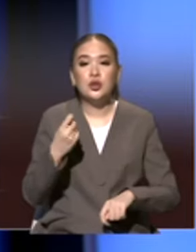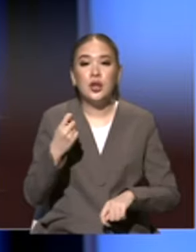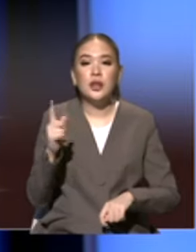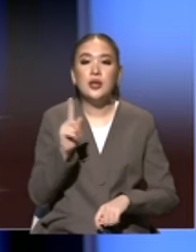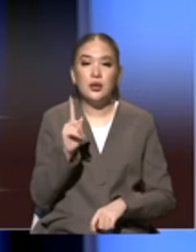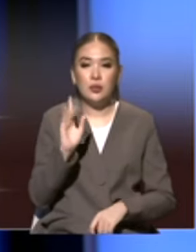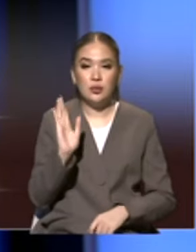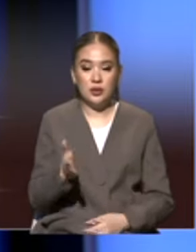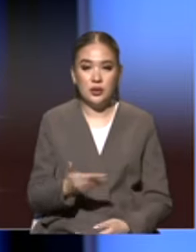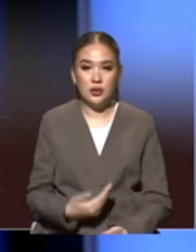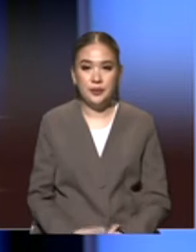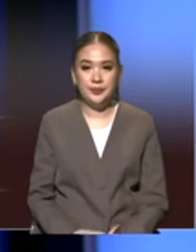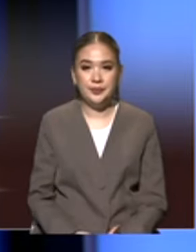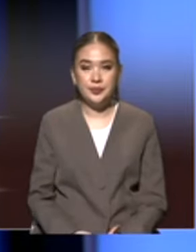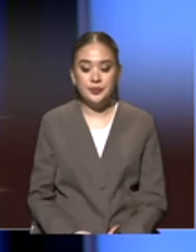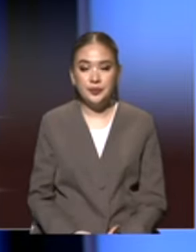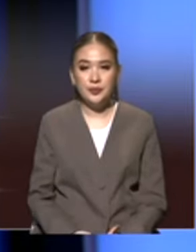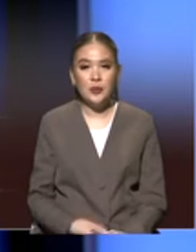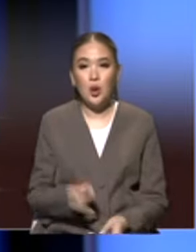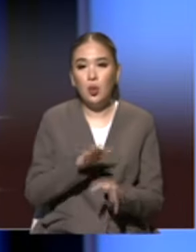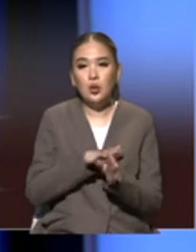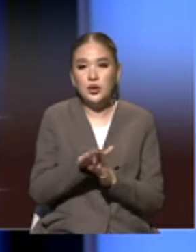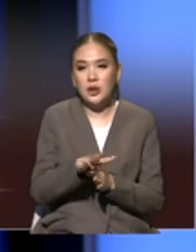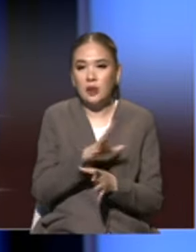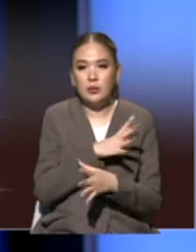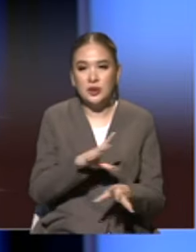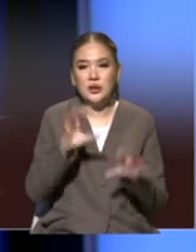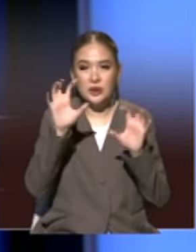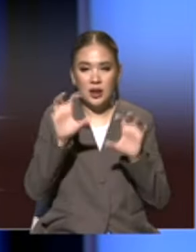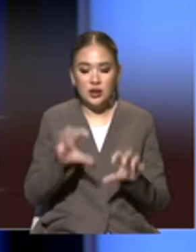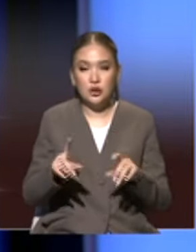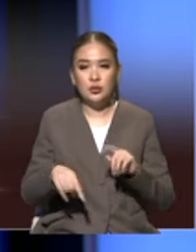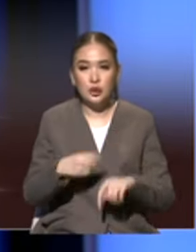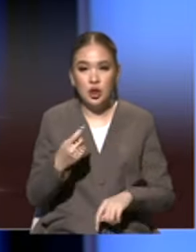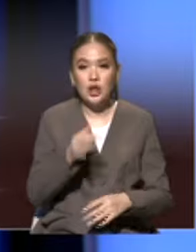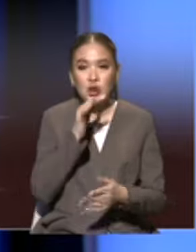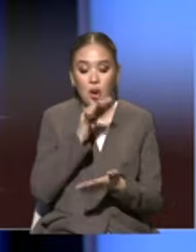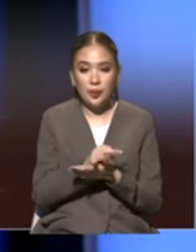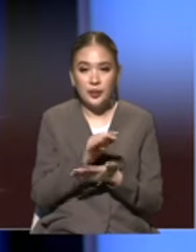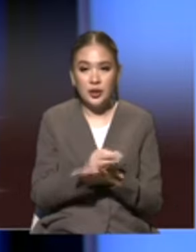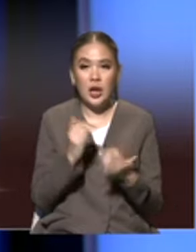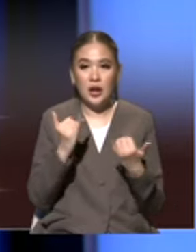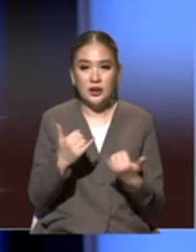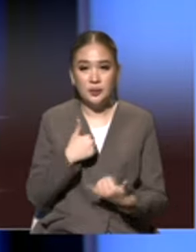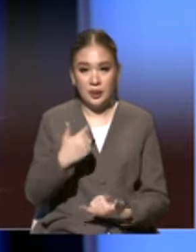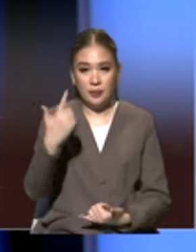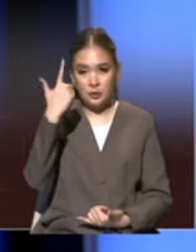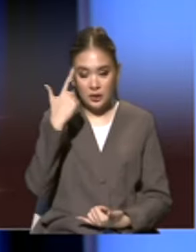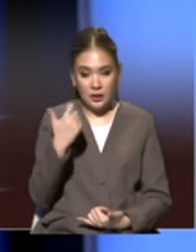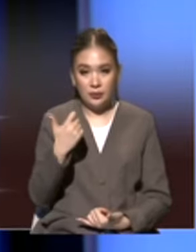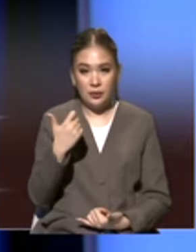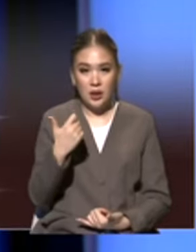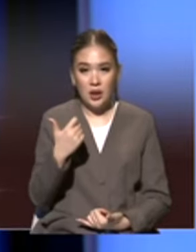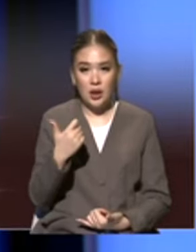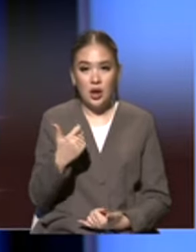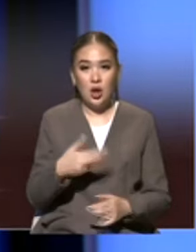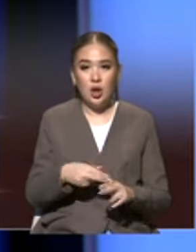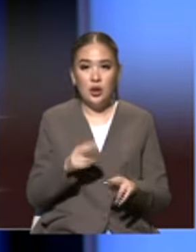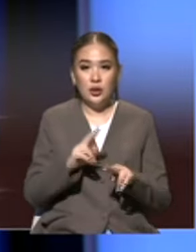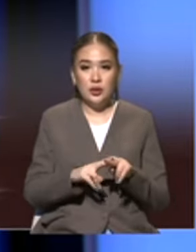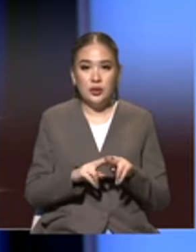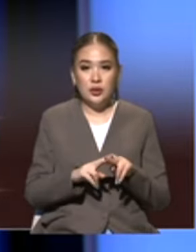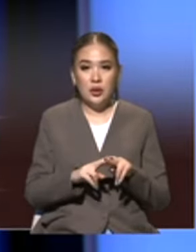мысалы? Жарайды, ол орындамады, ол заңды бұзды деген. Жауапкершілік, қазіргі таңда мен білетін бойынша, жауапкершілік көп болса